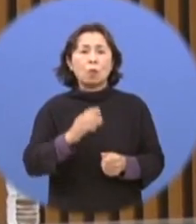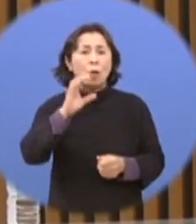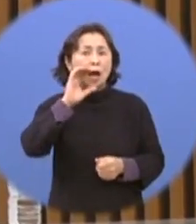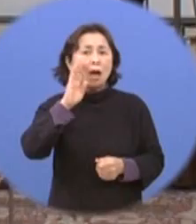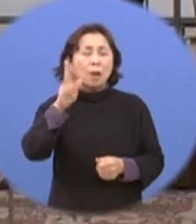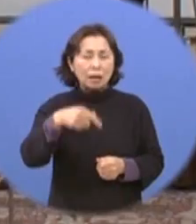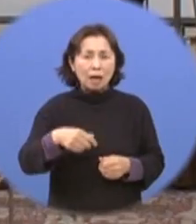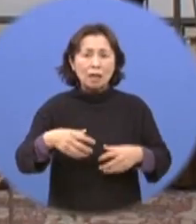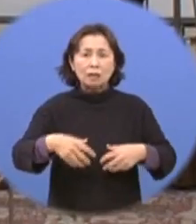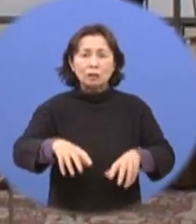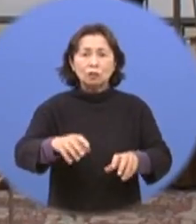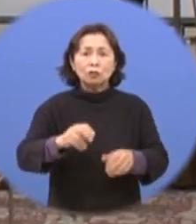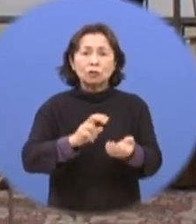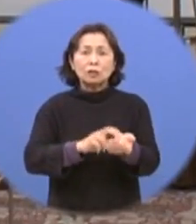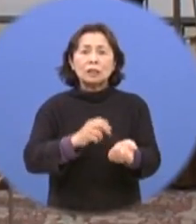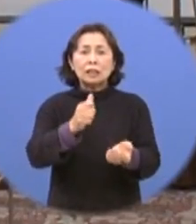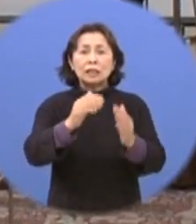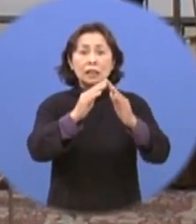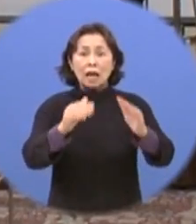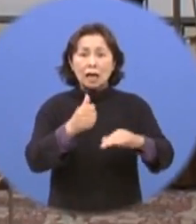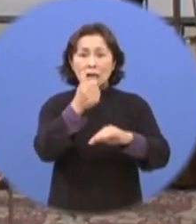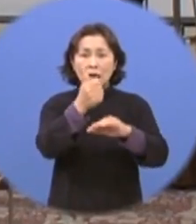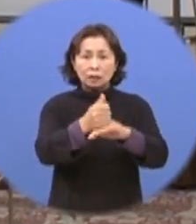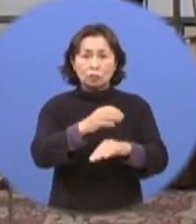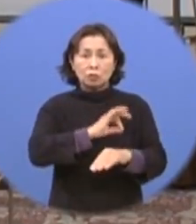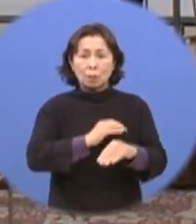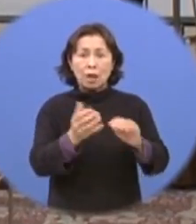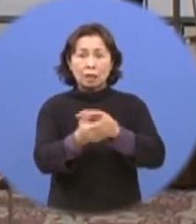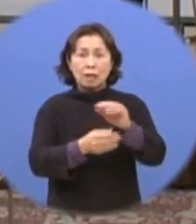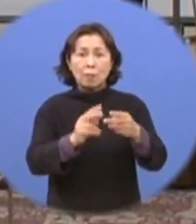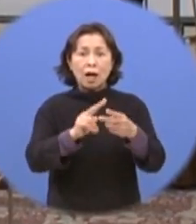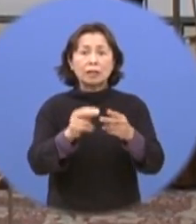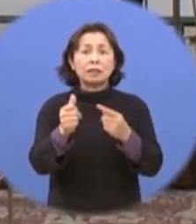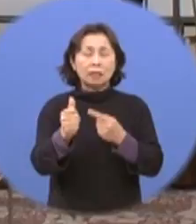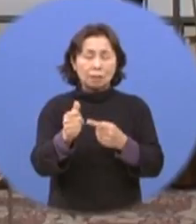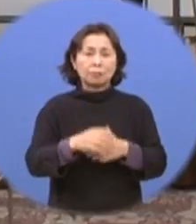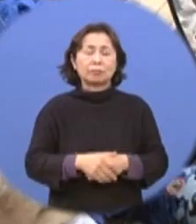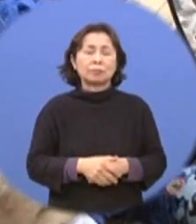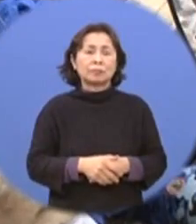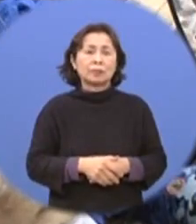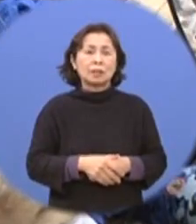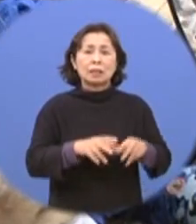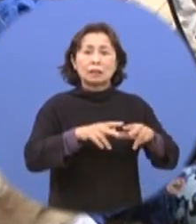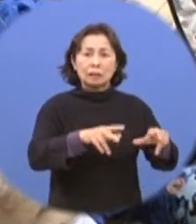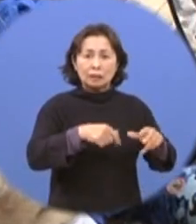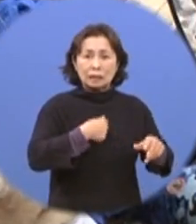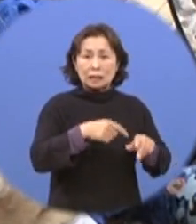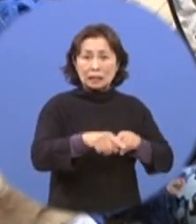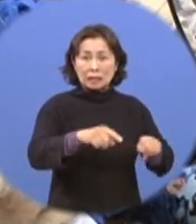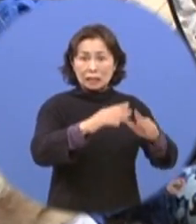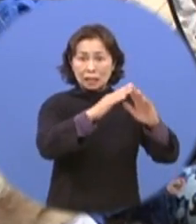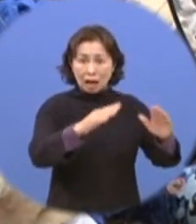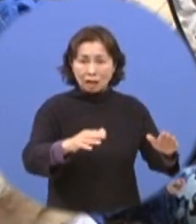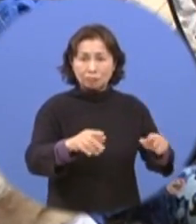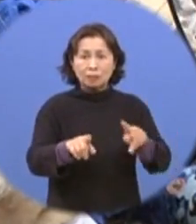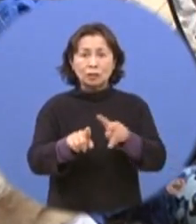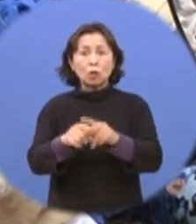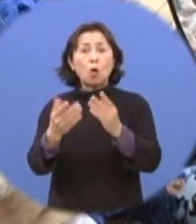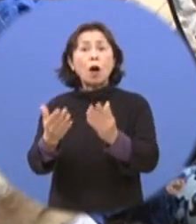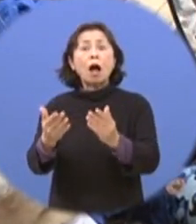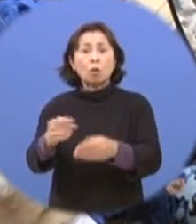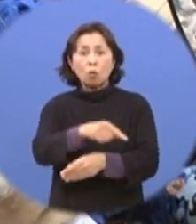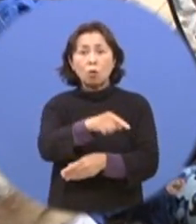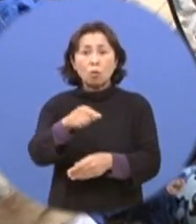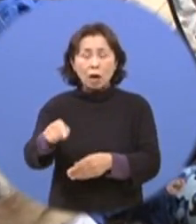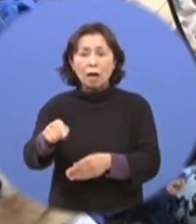医師会会長玉雪みひろさんです乳館や小学校は災害時避難所として多く